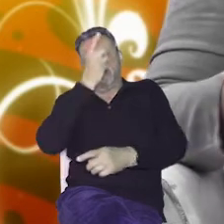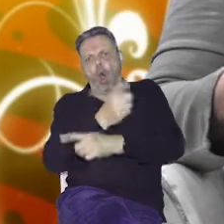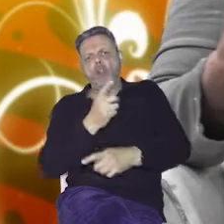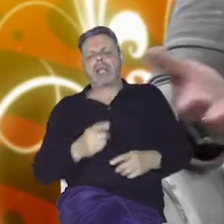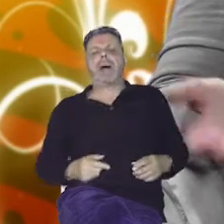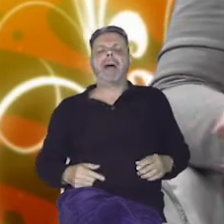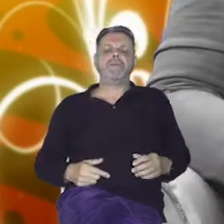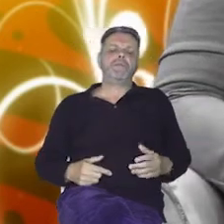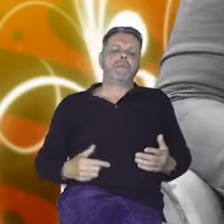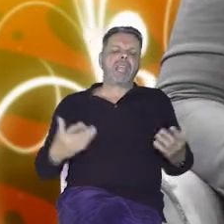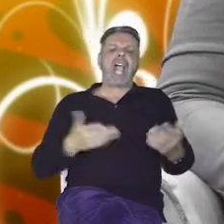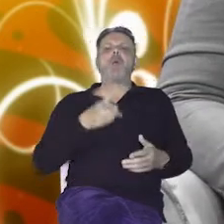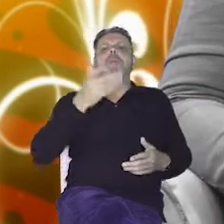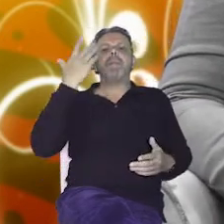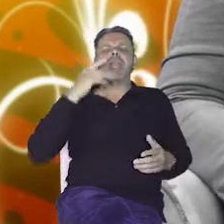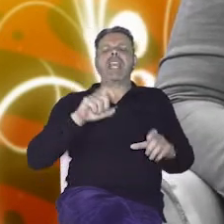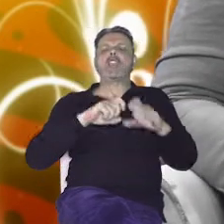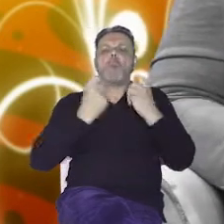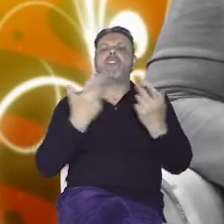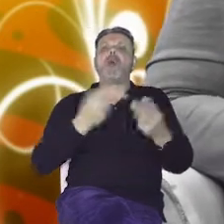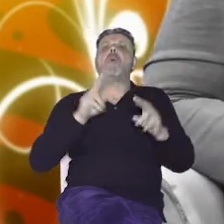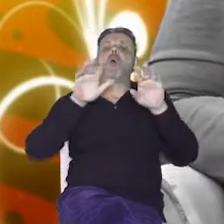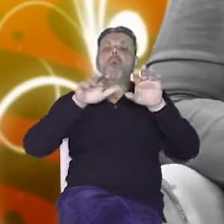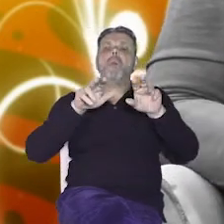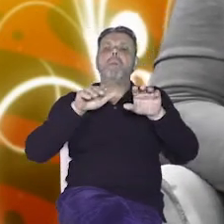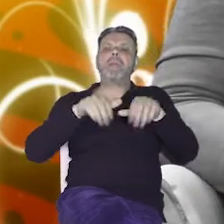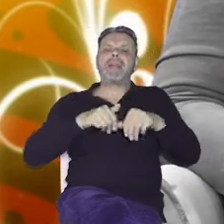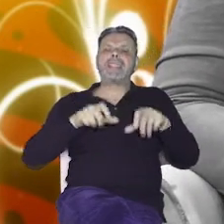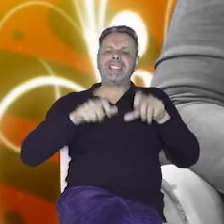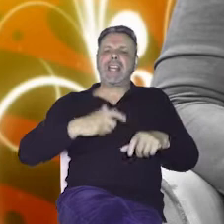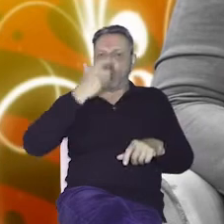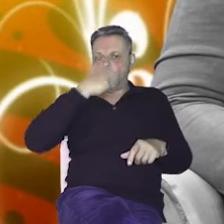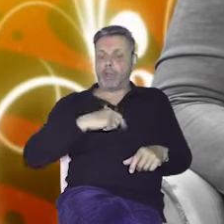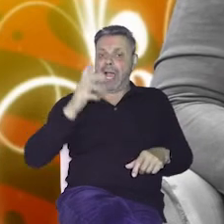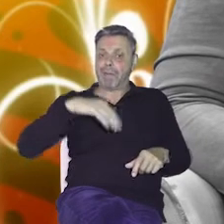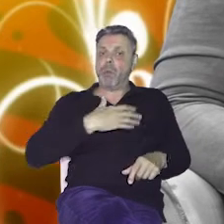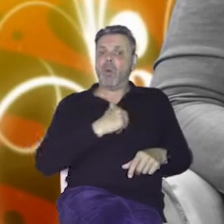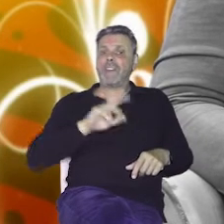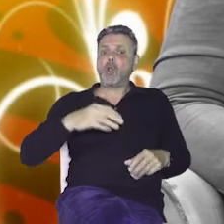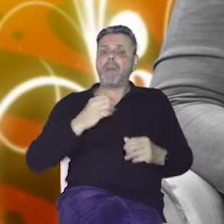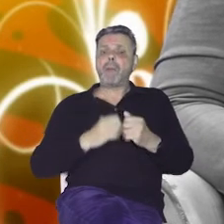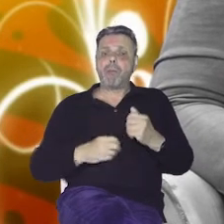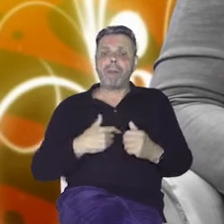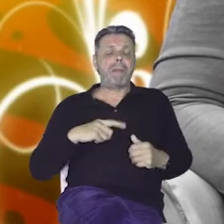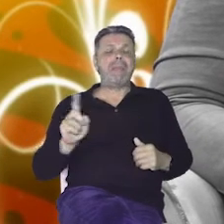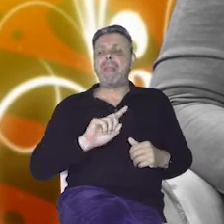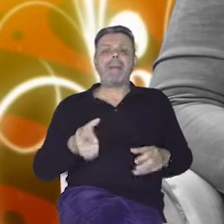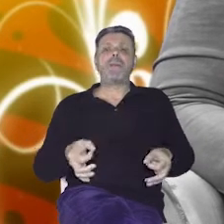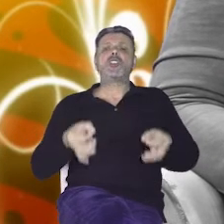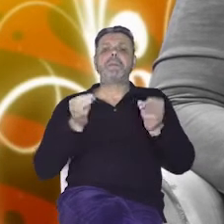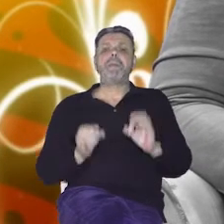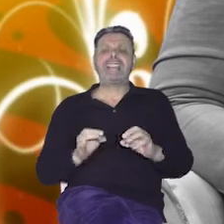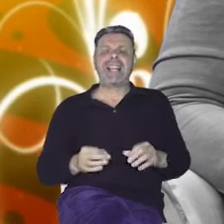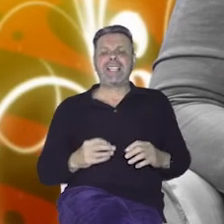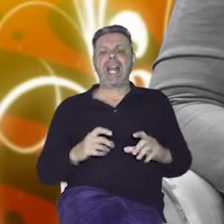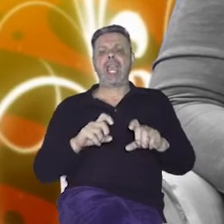da postanu domovi koji mogu primati starije osobe. Međutim, mi u Hrvatskoj imamo jedan veliki problem što mi u stvari nemamo specijaliziranih domova